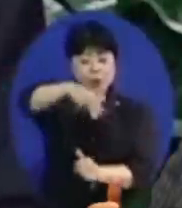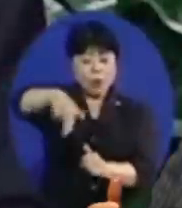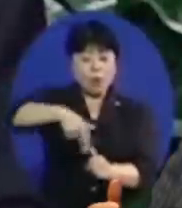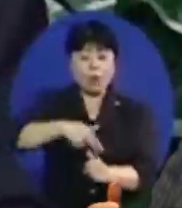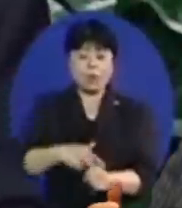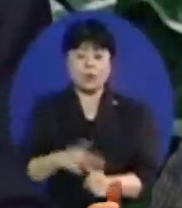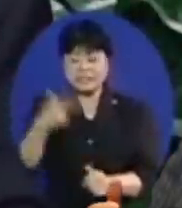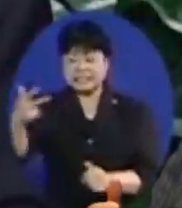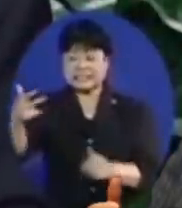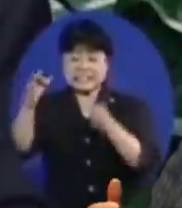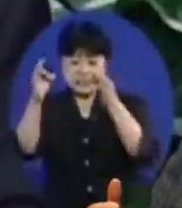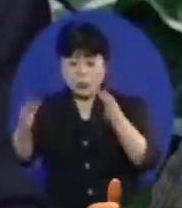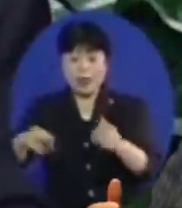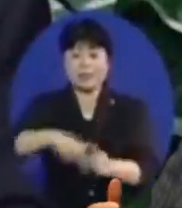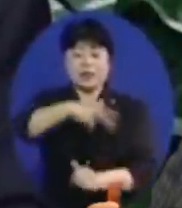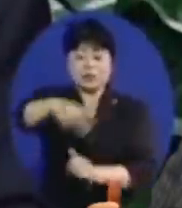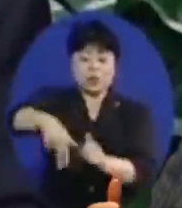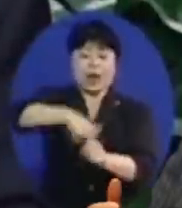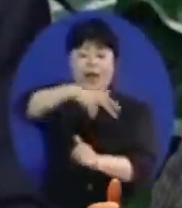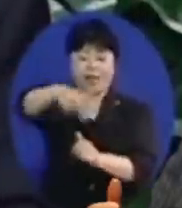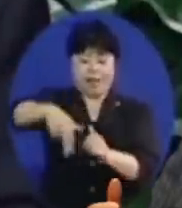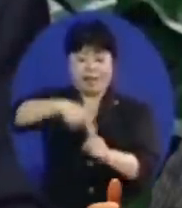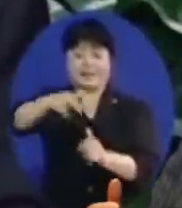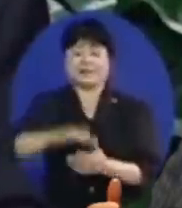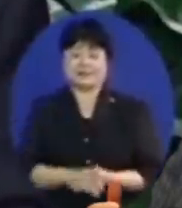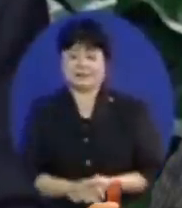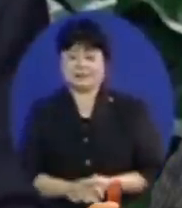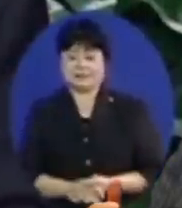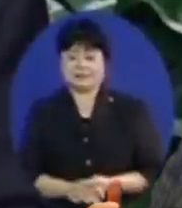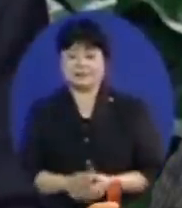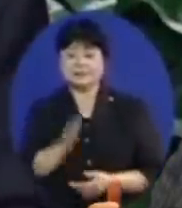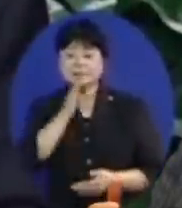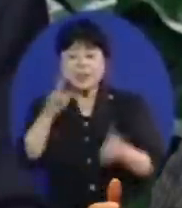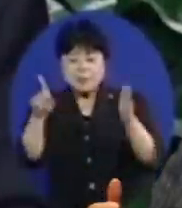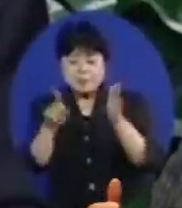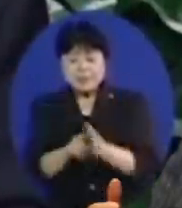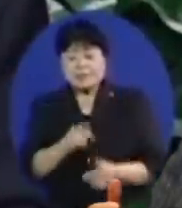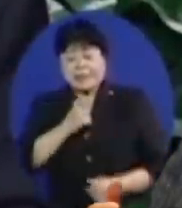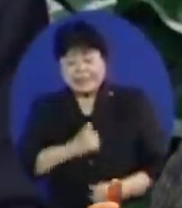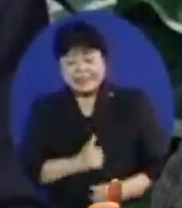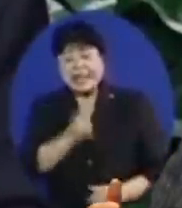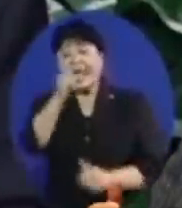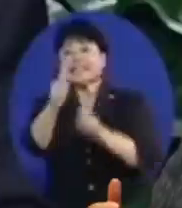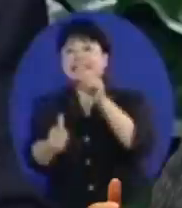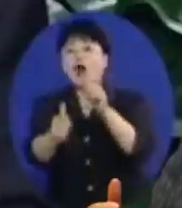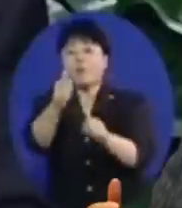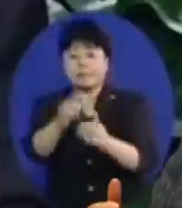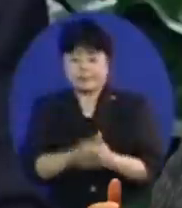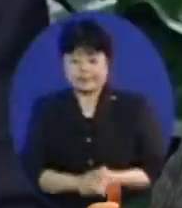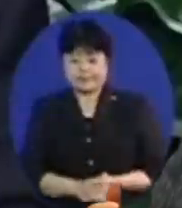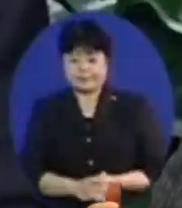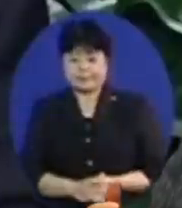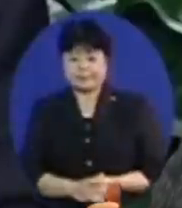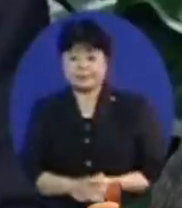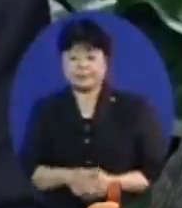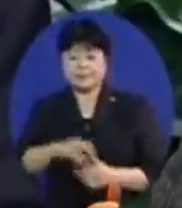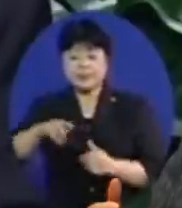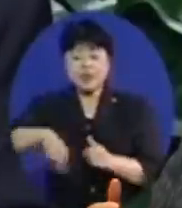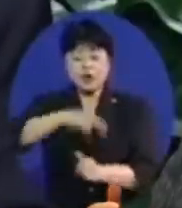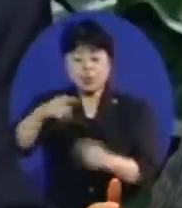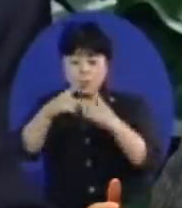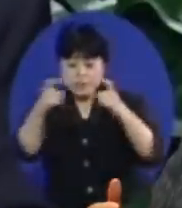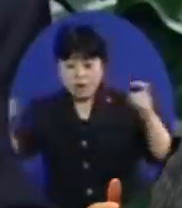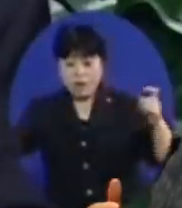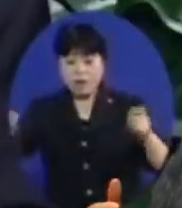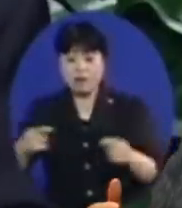7일 동안 돌라고 했었습니다. 그것은 믿음의 인내를 시험하는 것입니다. 여리고성을